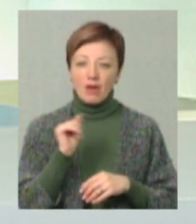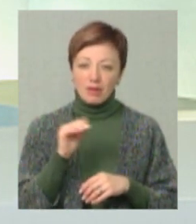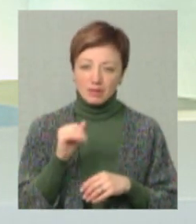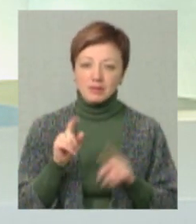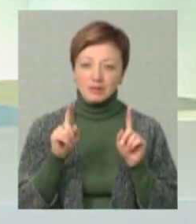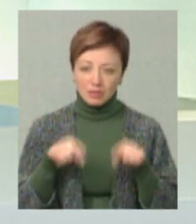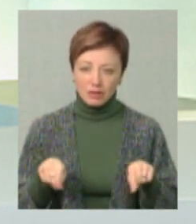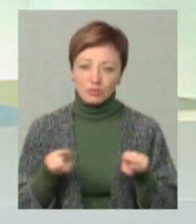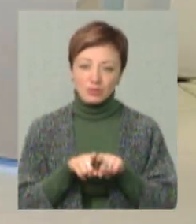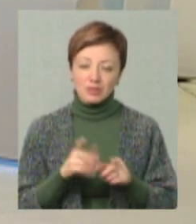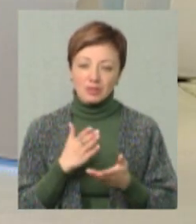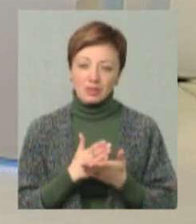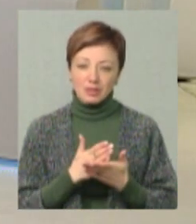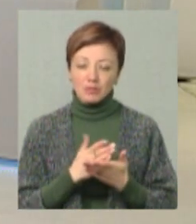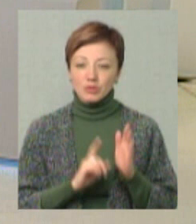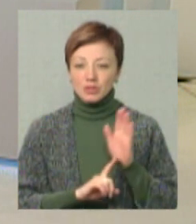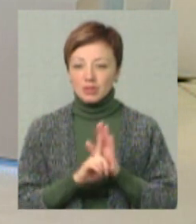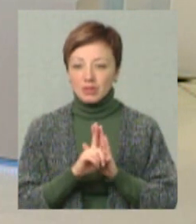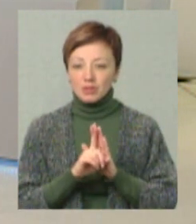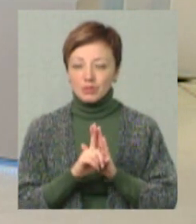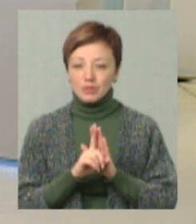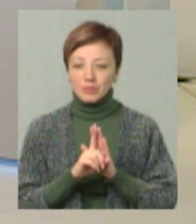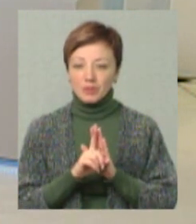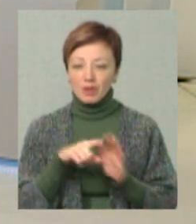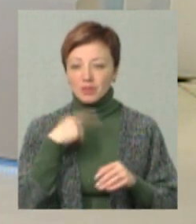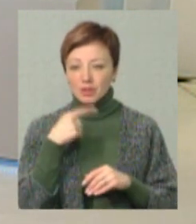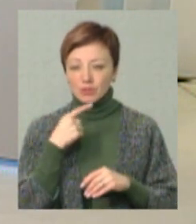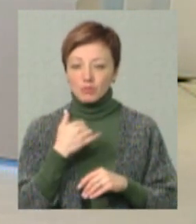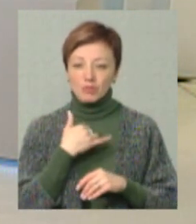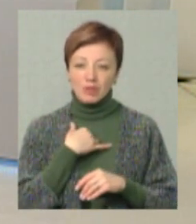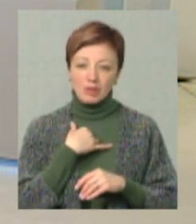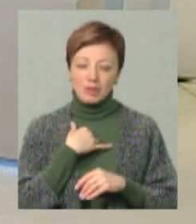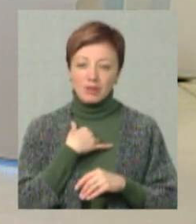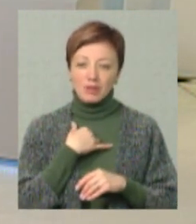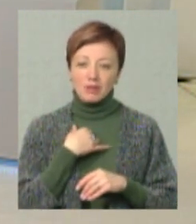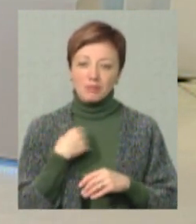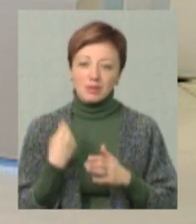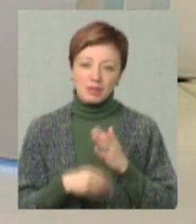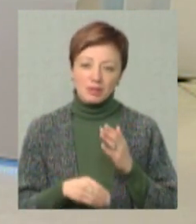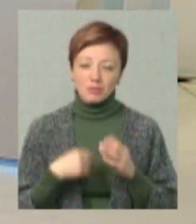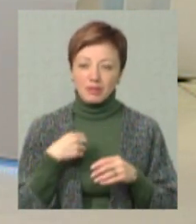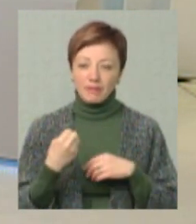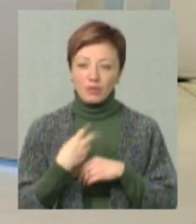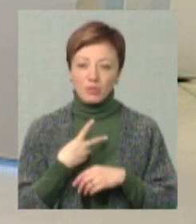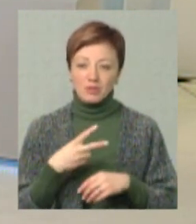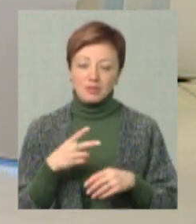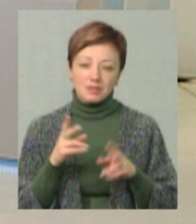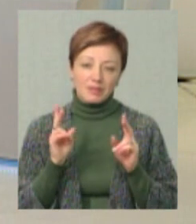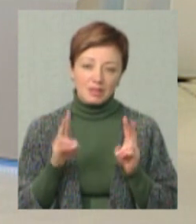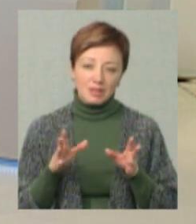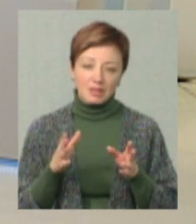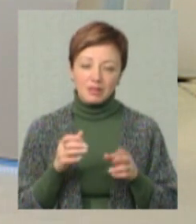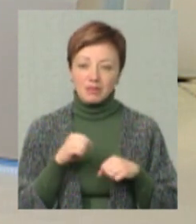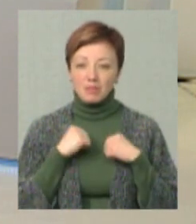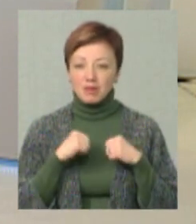орендонаймачі, а такі також є, так, і вже починають також казати, що мене там притісняють, мене вигонять з квартири,